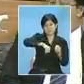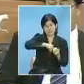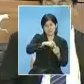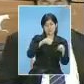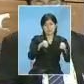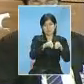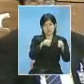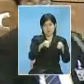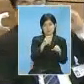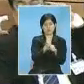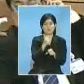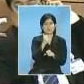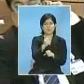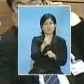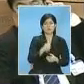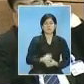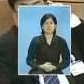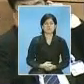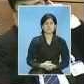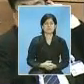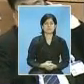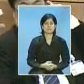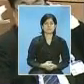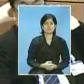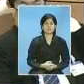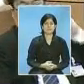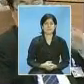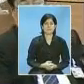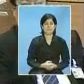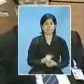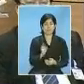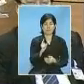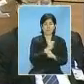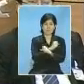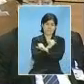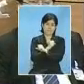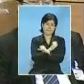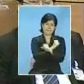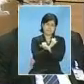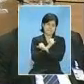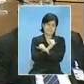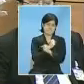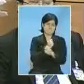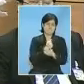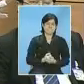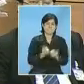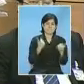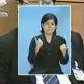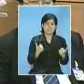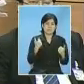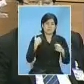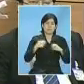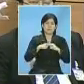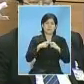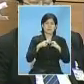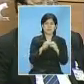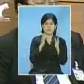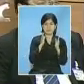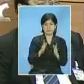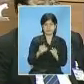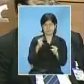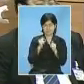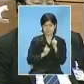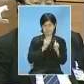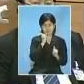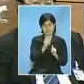หนึ่งนะครับแล้วก็รวมถึงเป็นการป้องกันนะครับตอนนี้มีปัญหาว่ามีคนบุกลุกที่ดินนะ